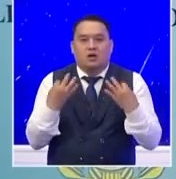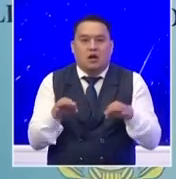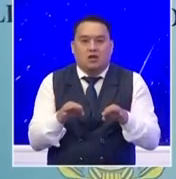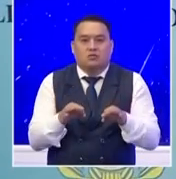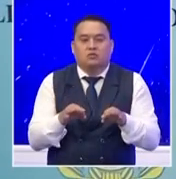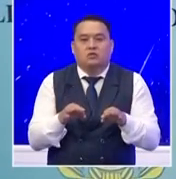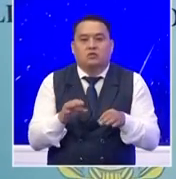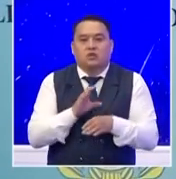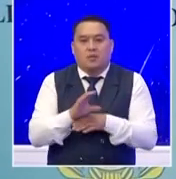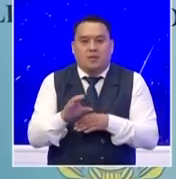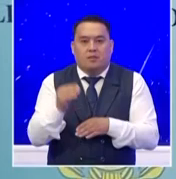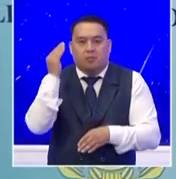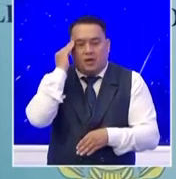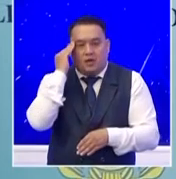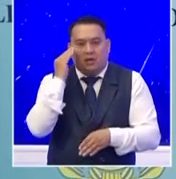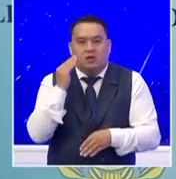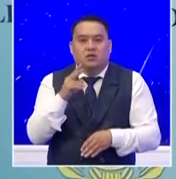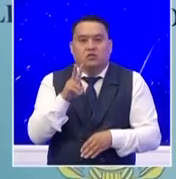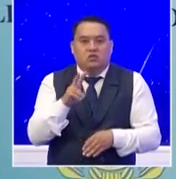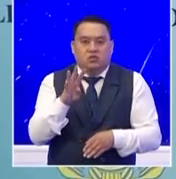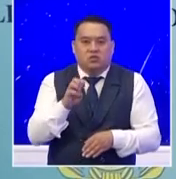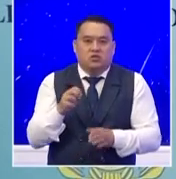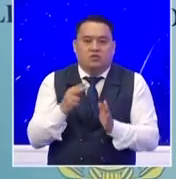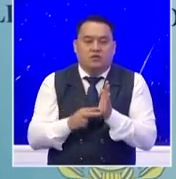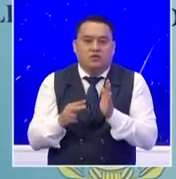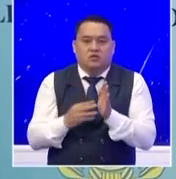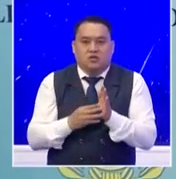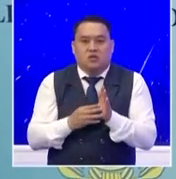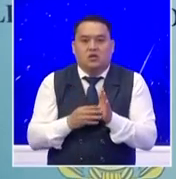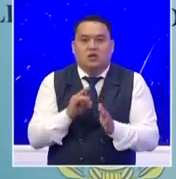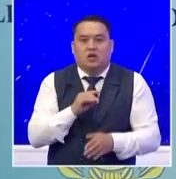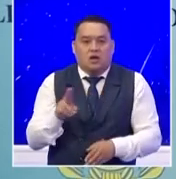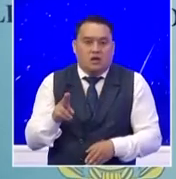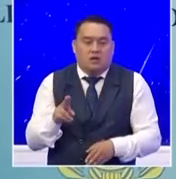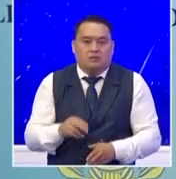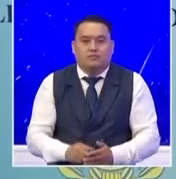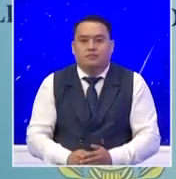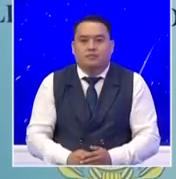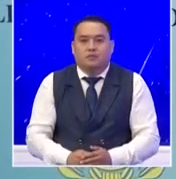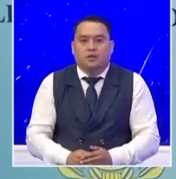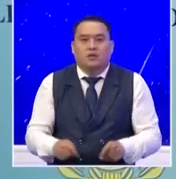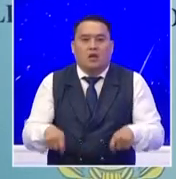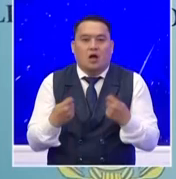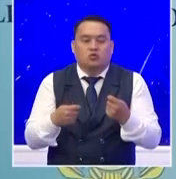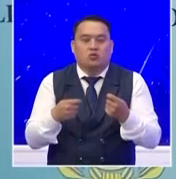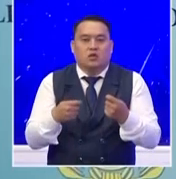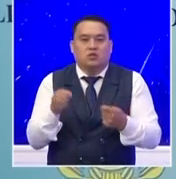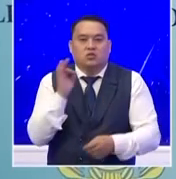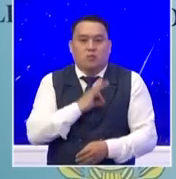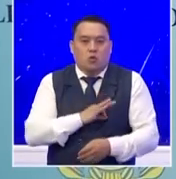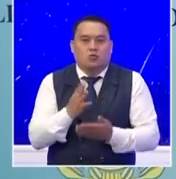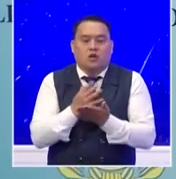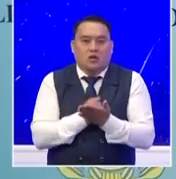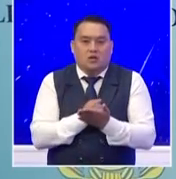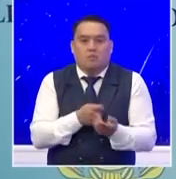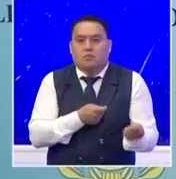лицензионно-разрешительную систему для принятия мер по статье 484 Кодекса Республики Казахстан. Это нарушение порядка использования,